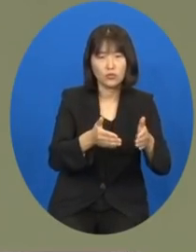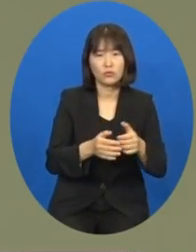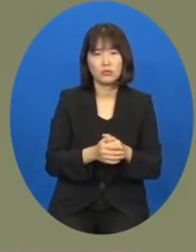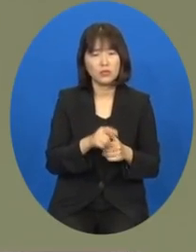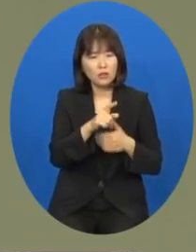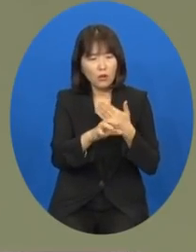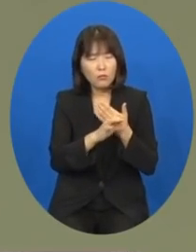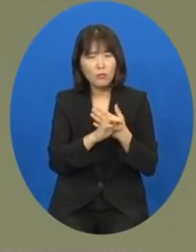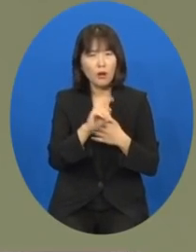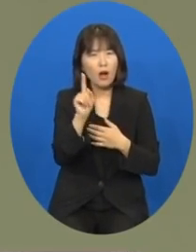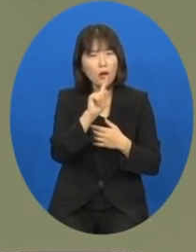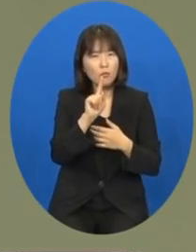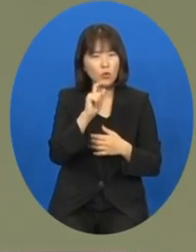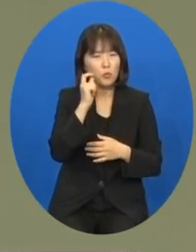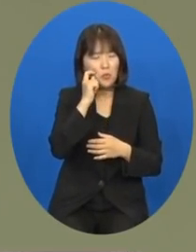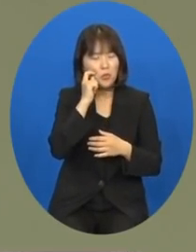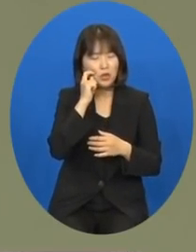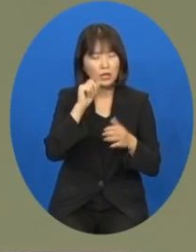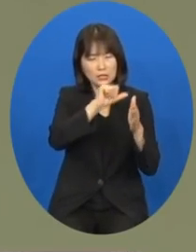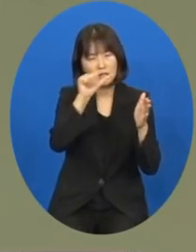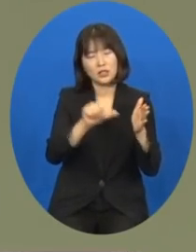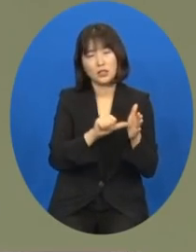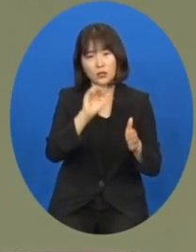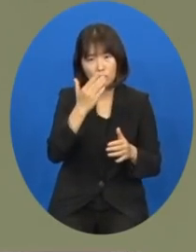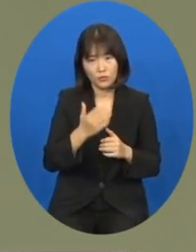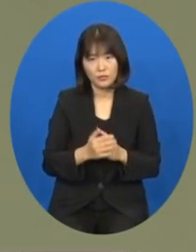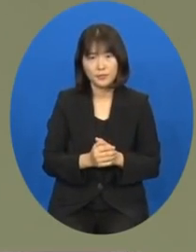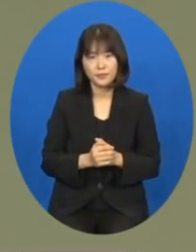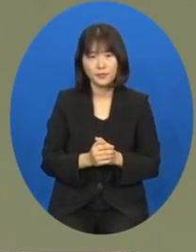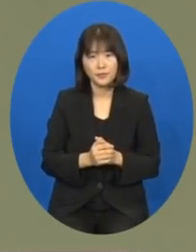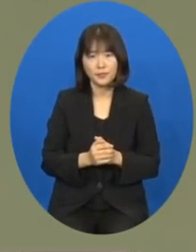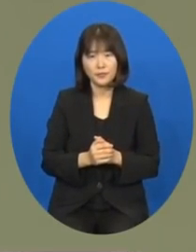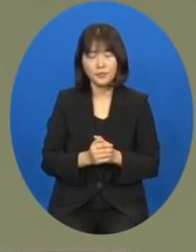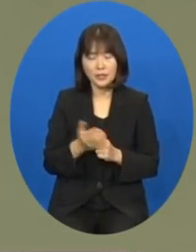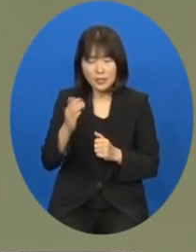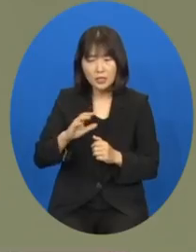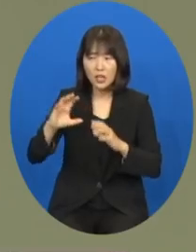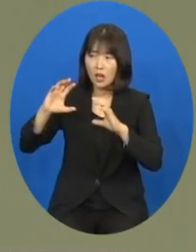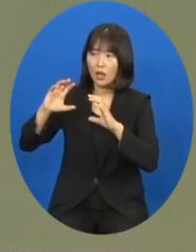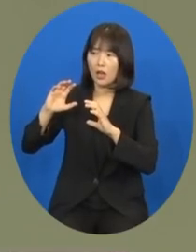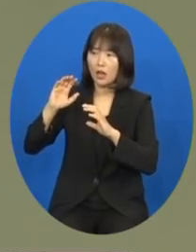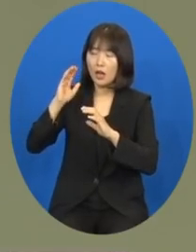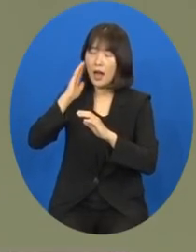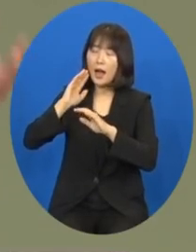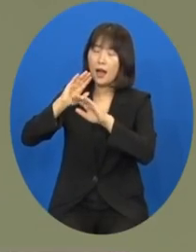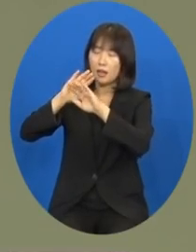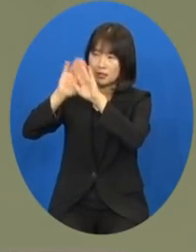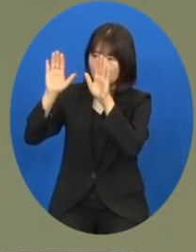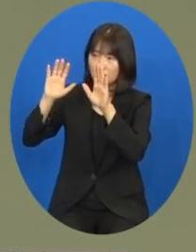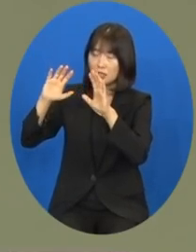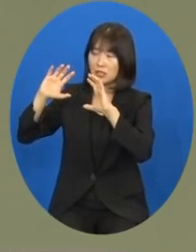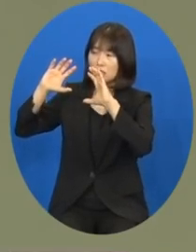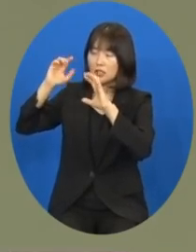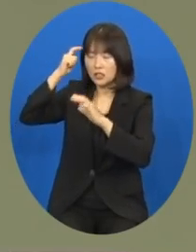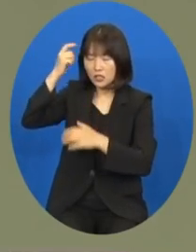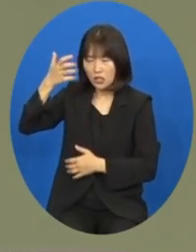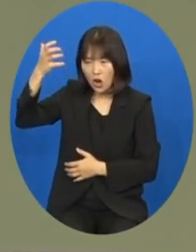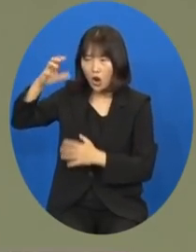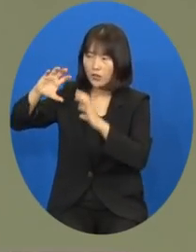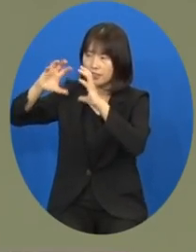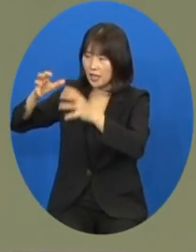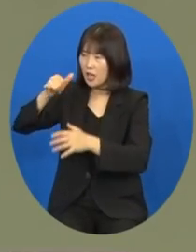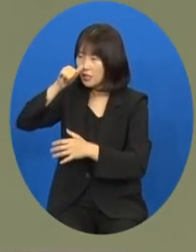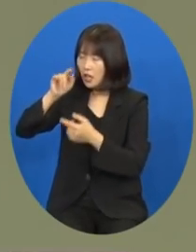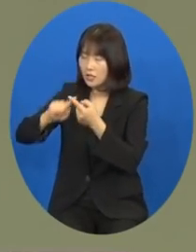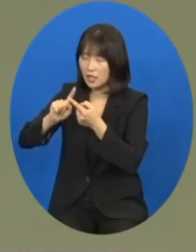그러나 영의 세계가 있다는 것을 알고 그 날을 준비하며 대비하며 육신의 또한 물질에 가지고 큰